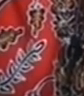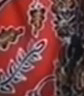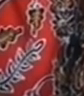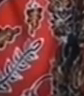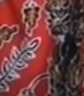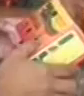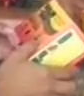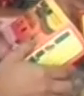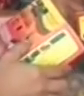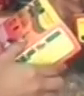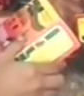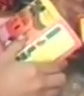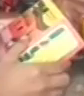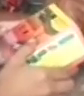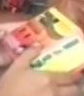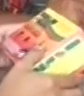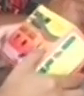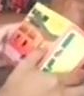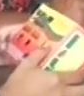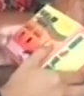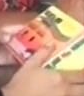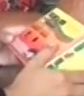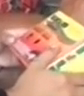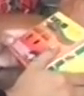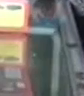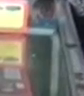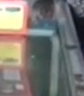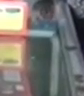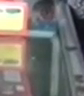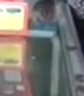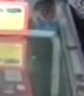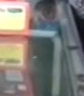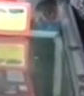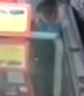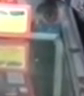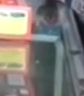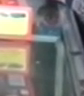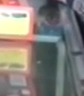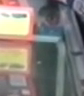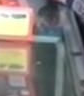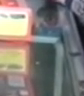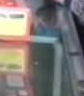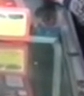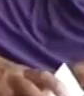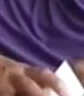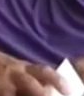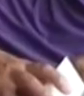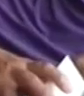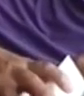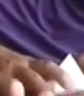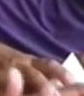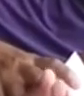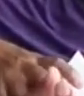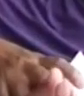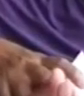di berbagai tempat. Memang manfaatnya plus apa sih? Ya, untuk memilih pemimpin yang amanah